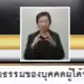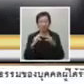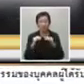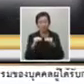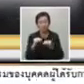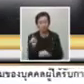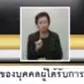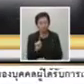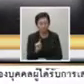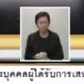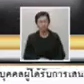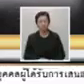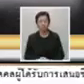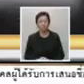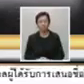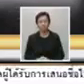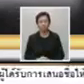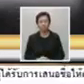งนี้ว่า